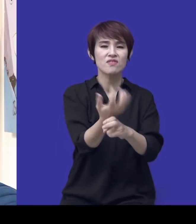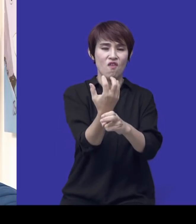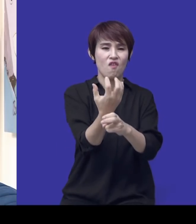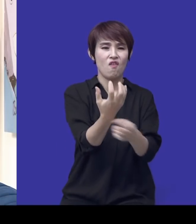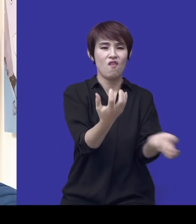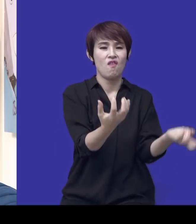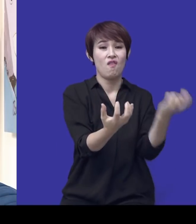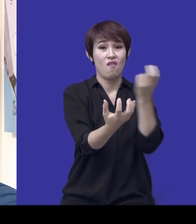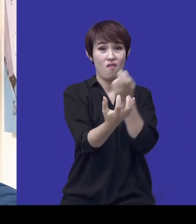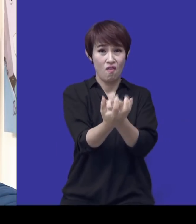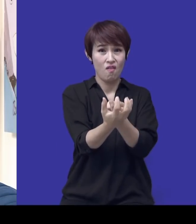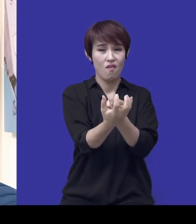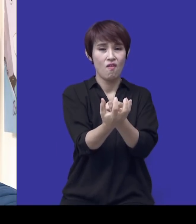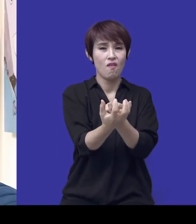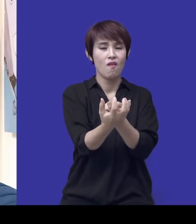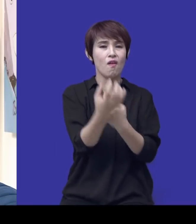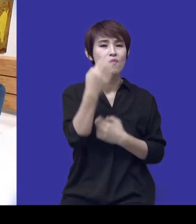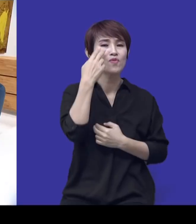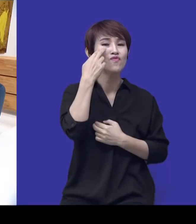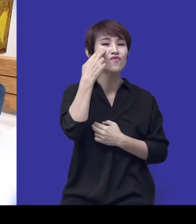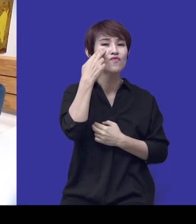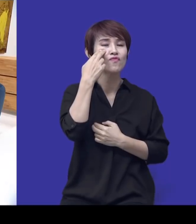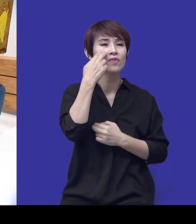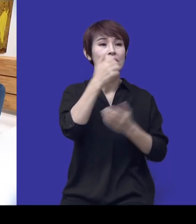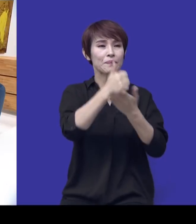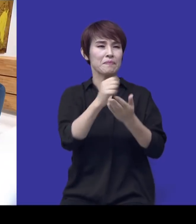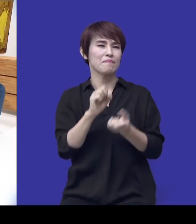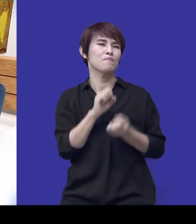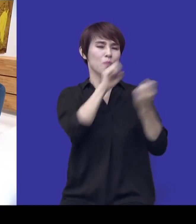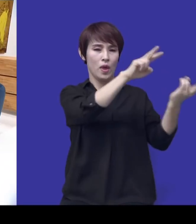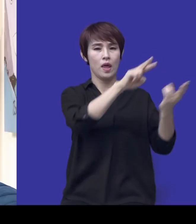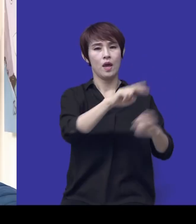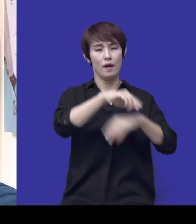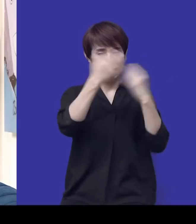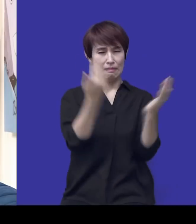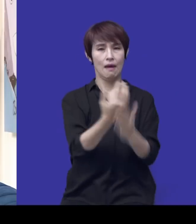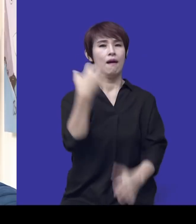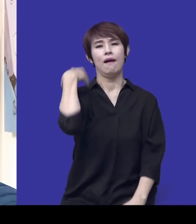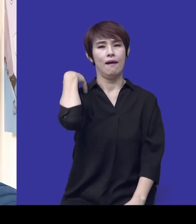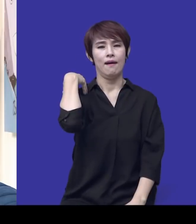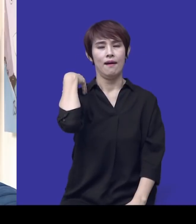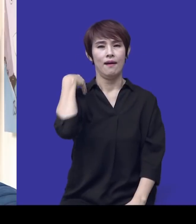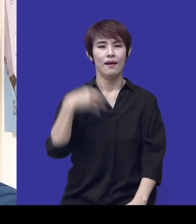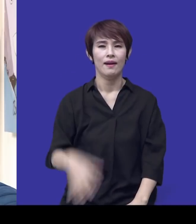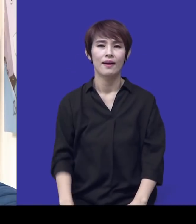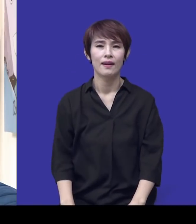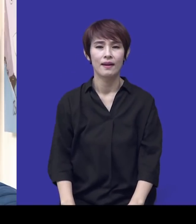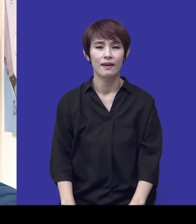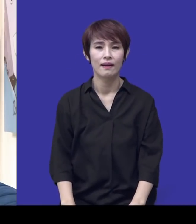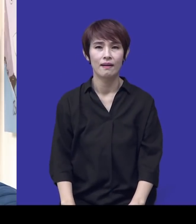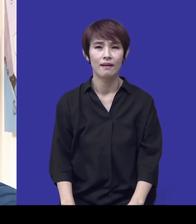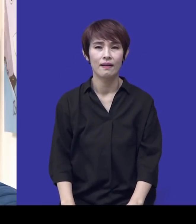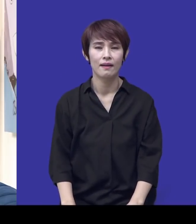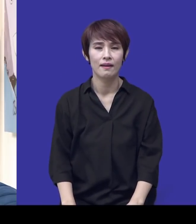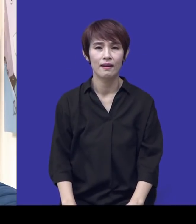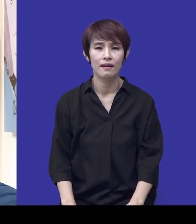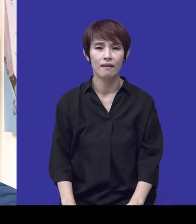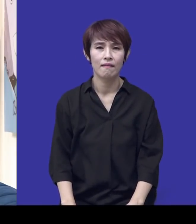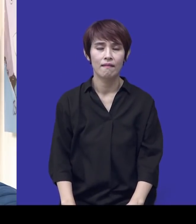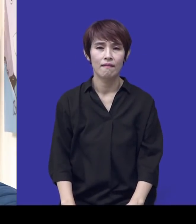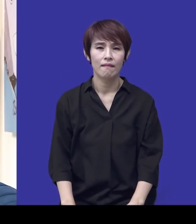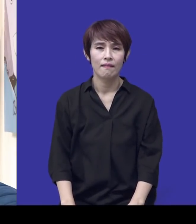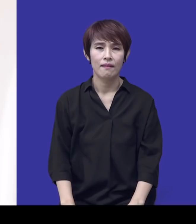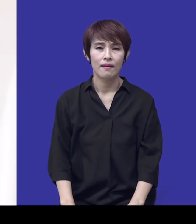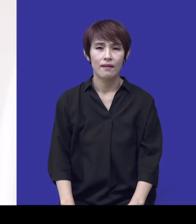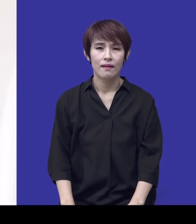미국 바이어한테 보내는 것까지 제가 모든 걸 하는 일을 이거를 혼자 했어요. 다 했어요? 근데 저는 이때 너무나 감사했던